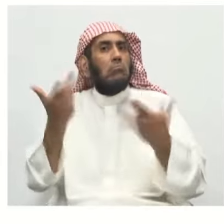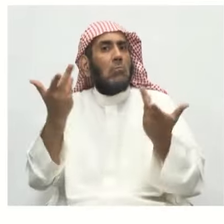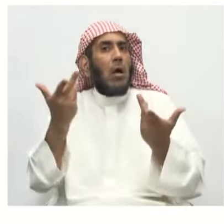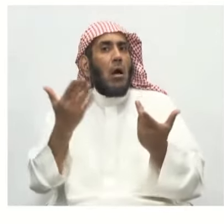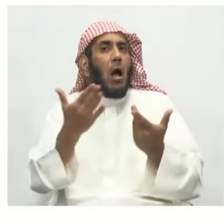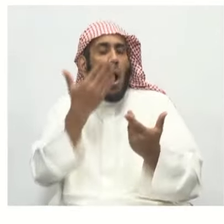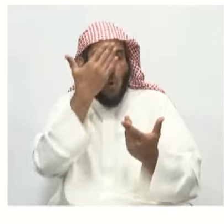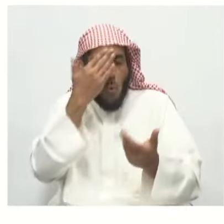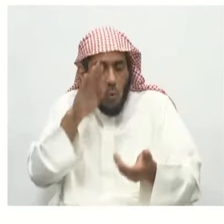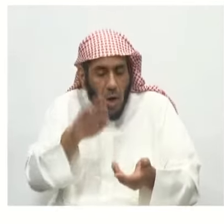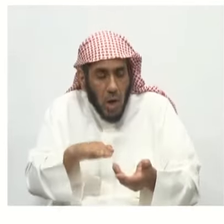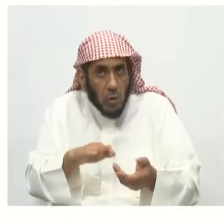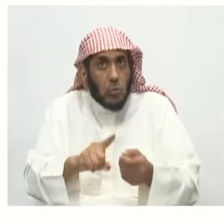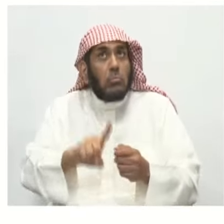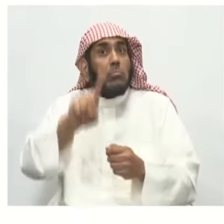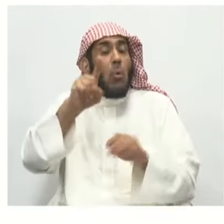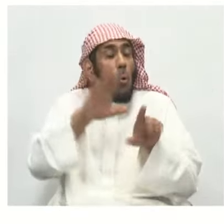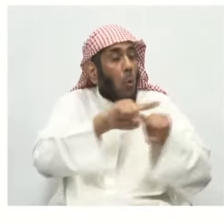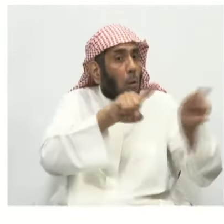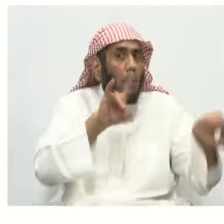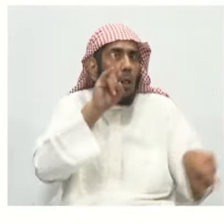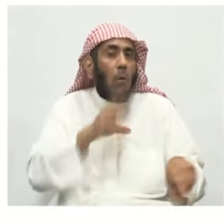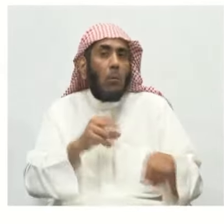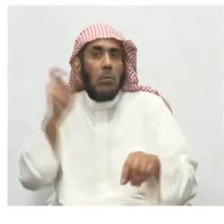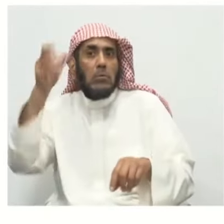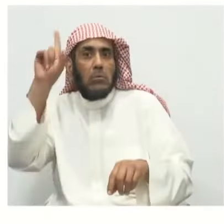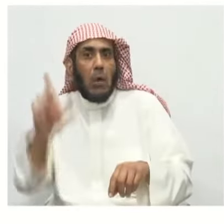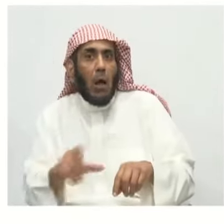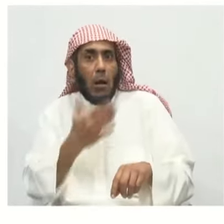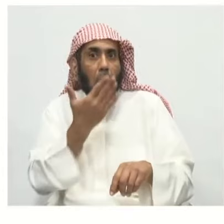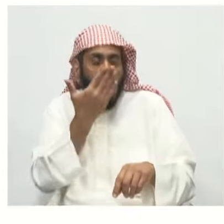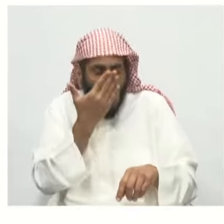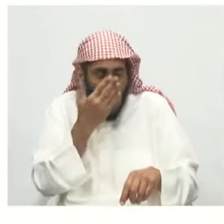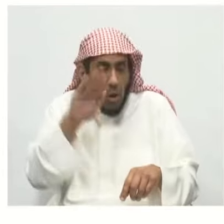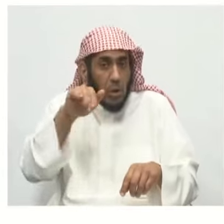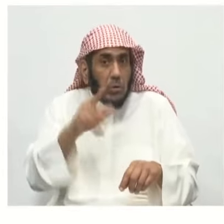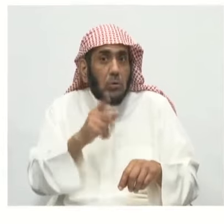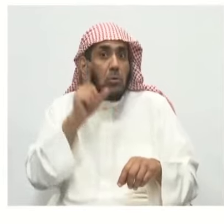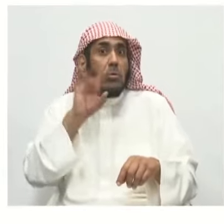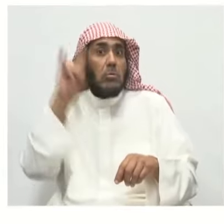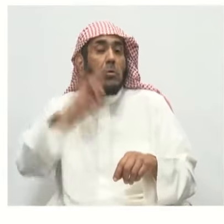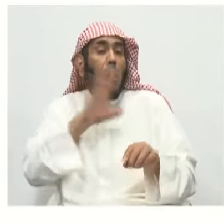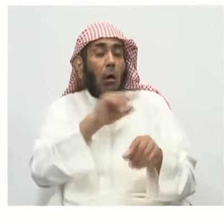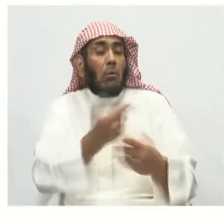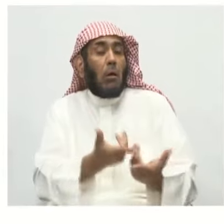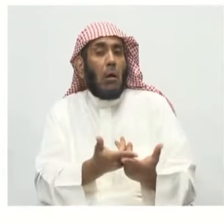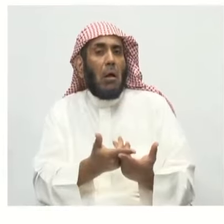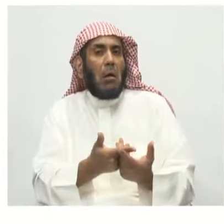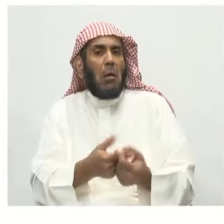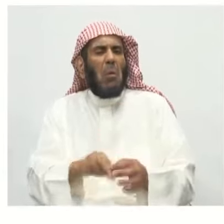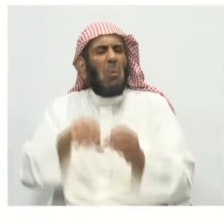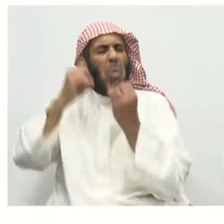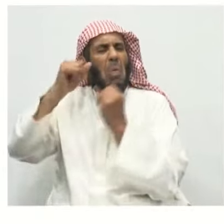يسجد لهم الساحر يسجد للشياطين نسال الله العافيه والسلامه او يهين